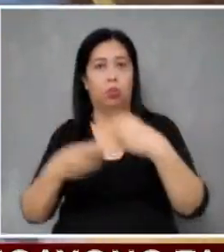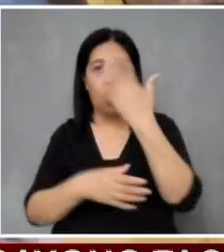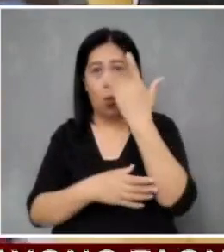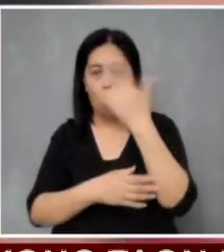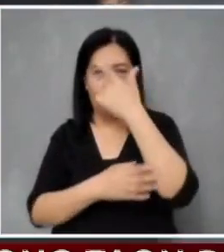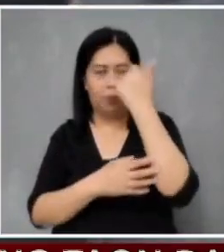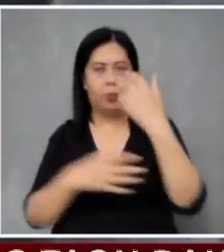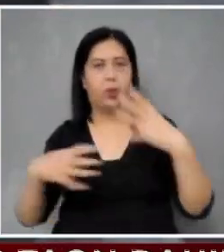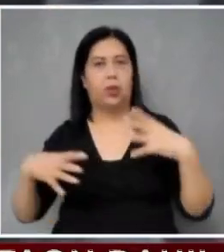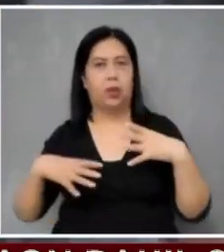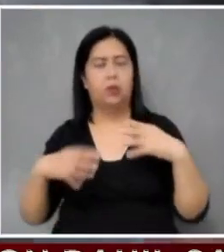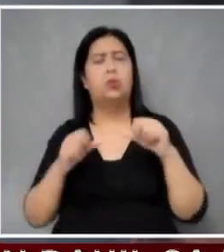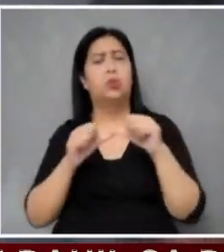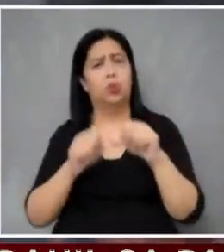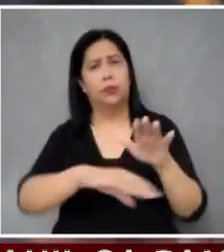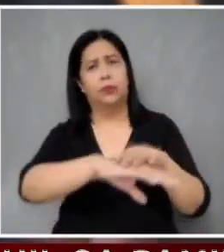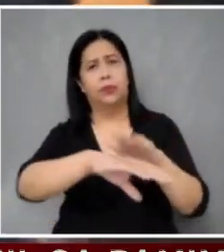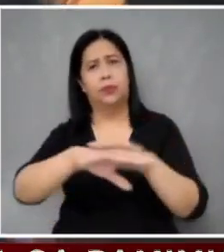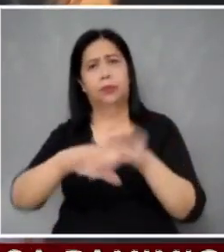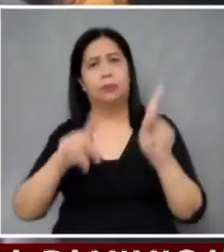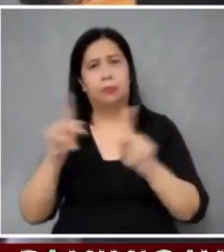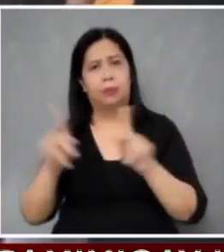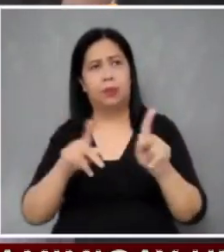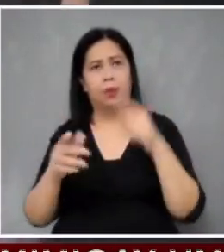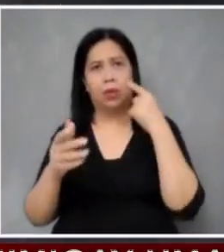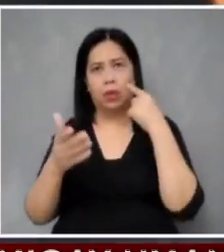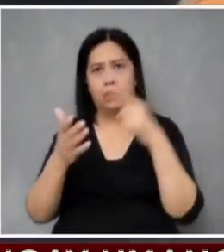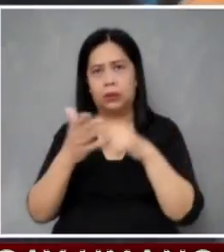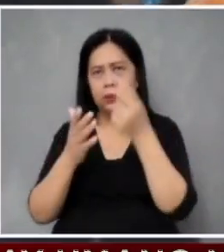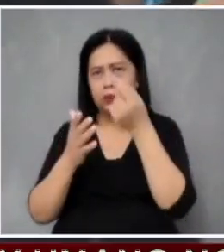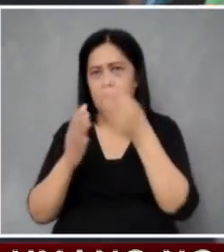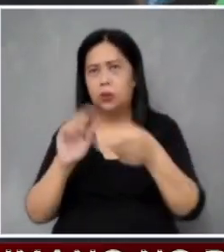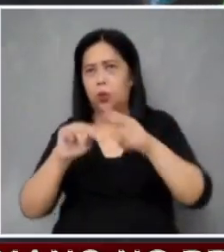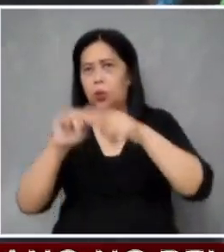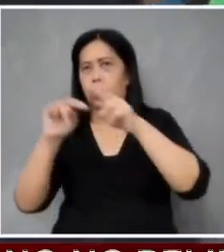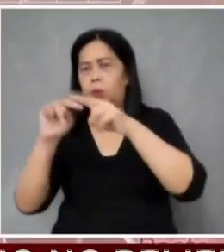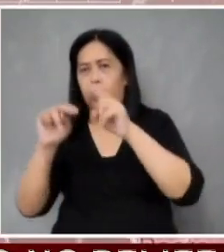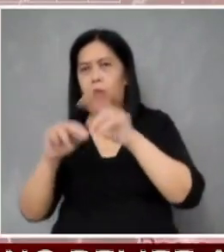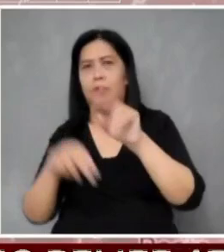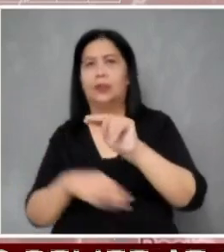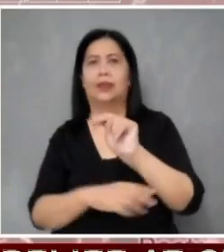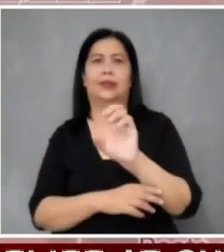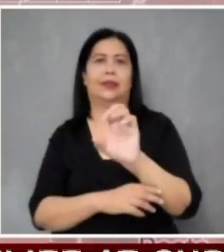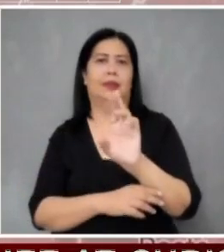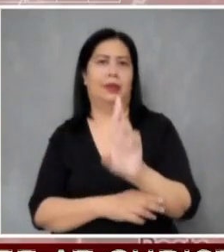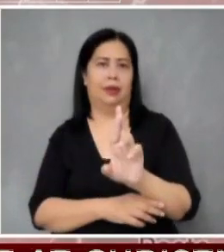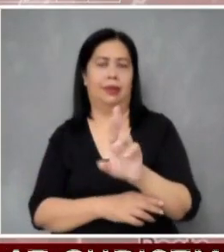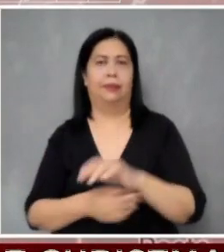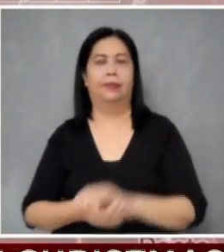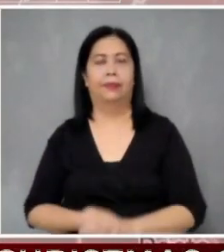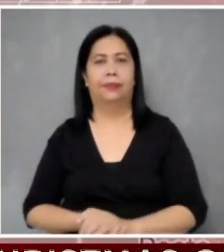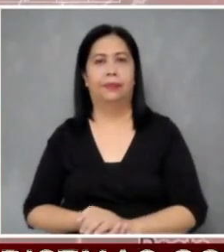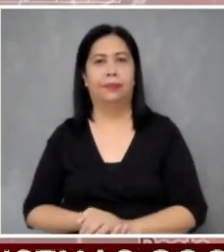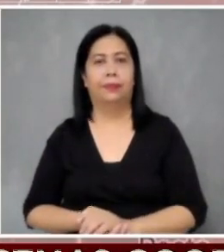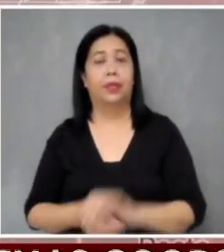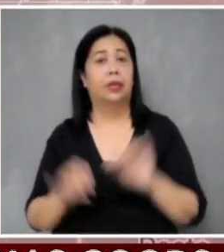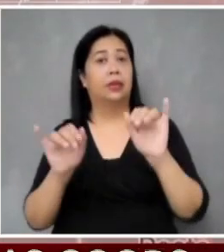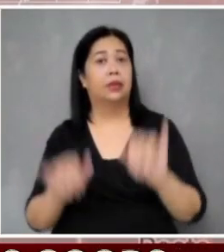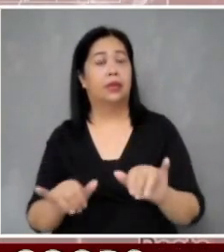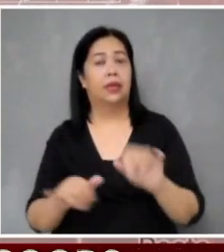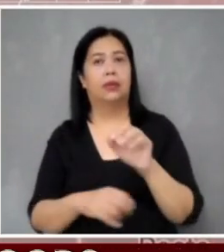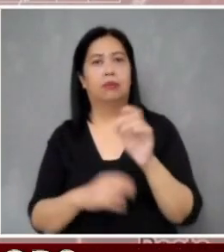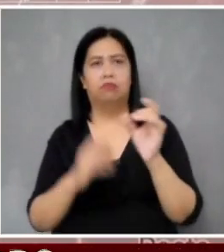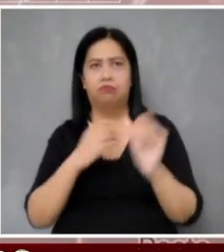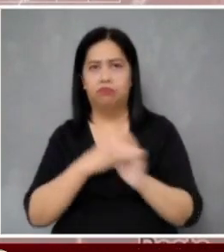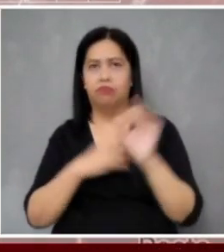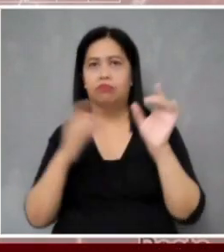na pinag-iingat ang lahat kasabay ng nakitang pagtaas ng kaso sa National Capital Region. Nananatiling minimal risk ang buong